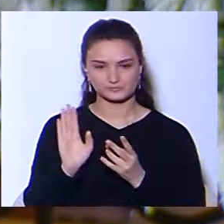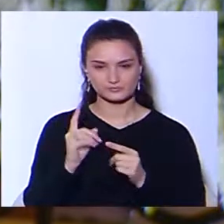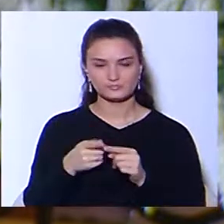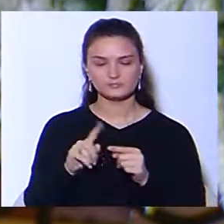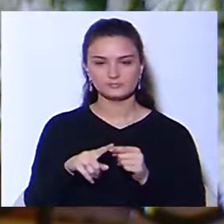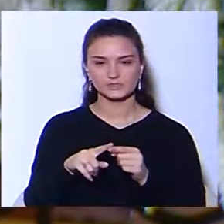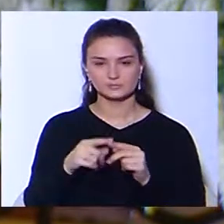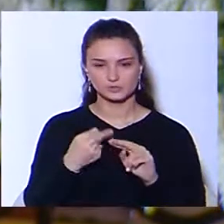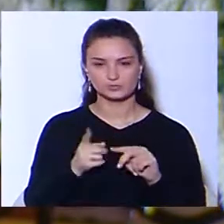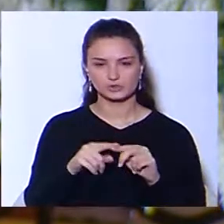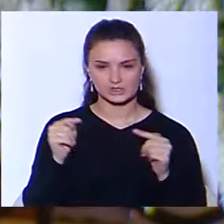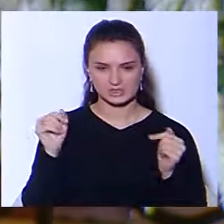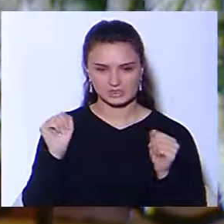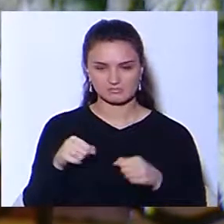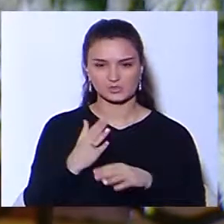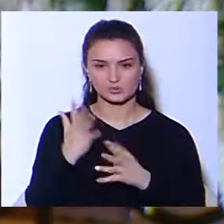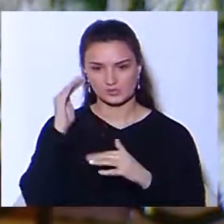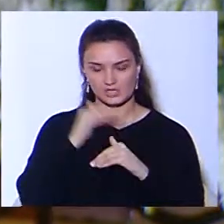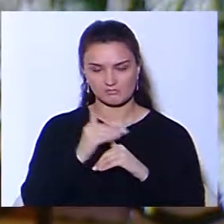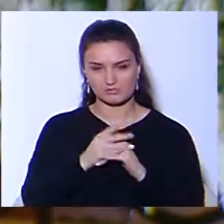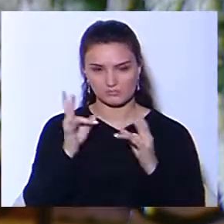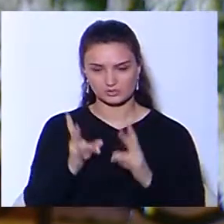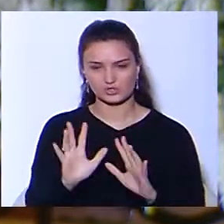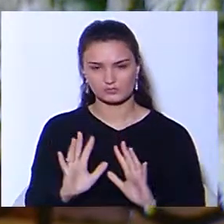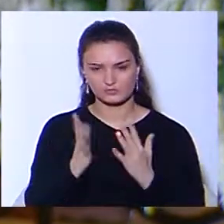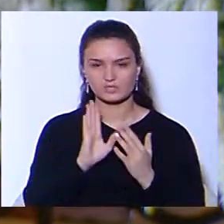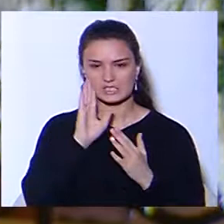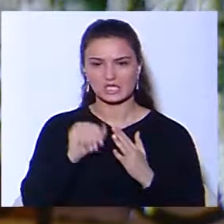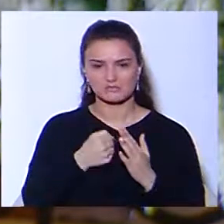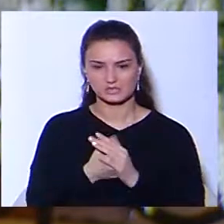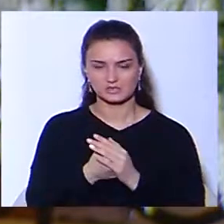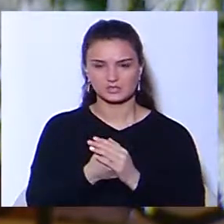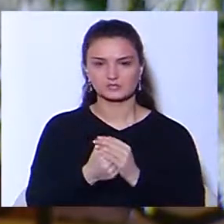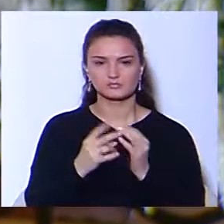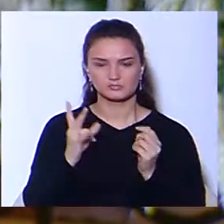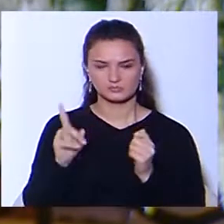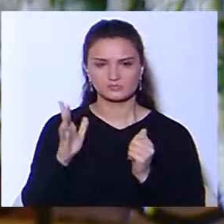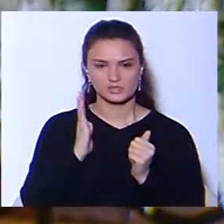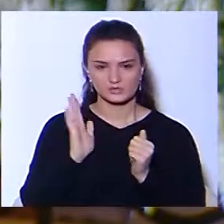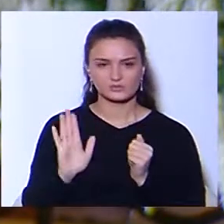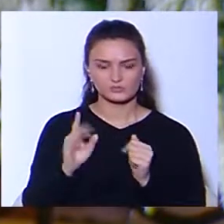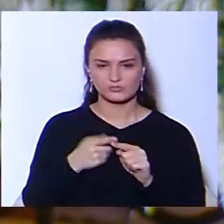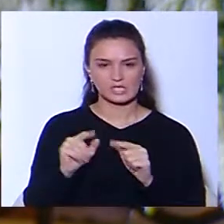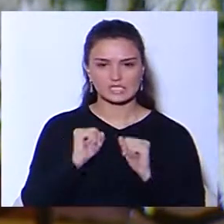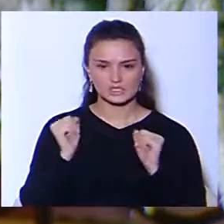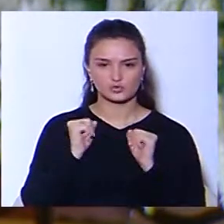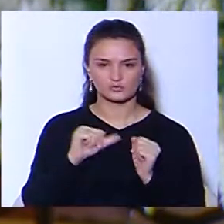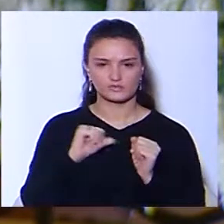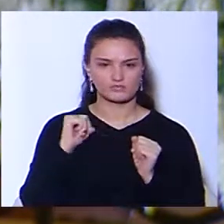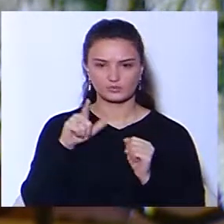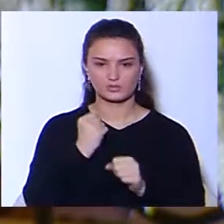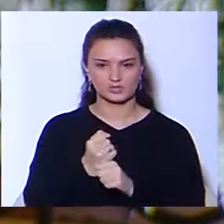და ამიტომ შესაძლებელია თუ ღამე მოხდა შემთხვევა დილამდე დააყოვნოთ ბავშვს და არ ეცადოთ თქვენ თვითონ ამის